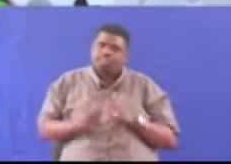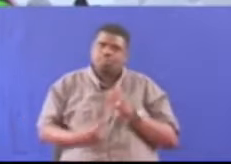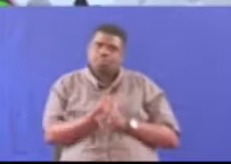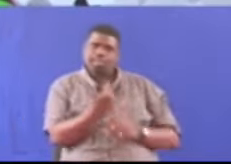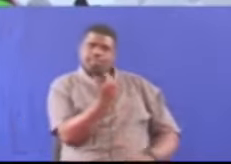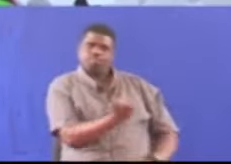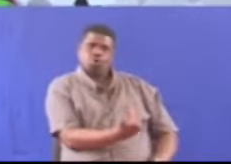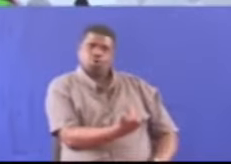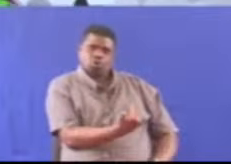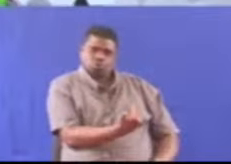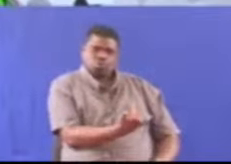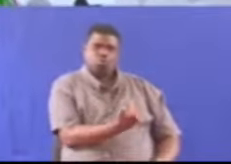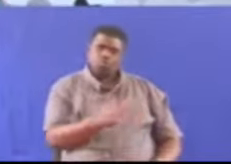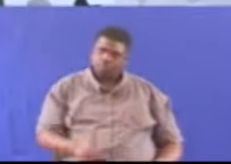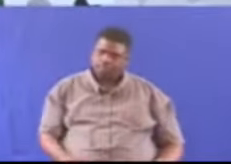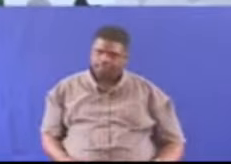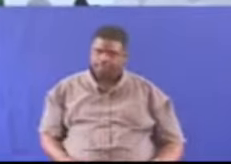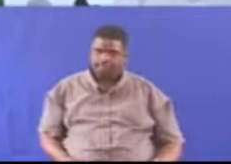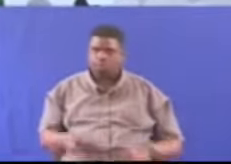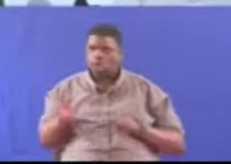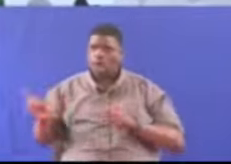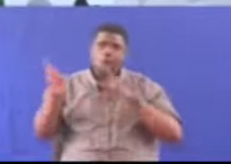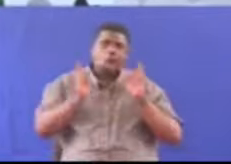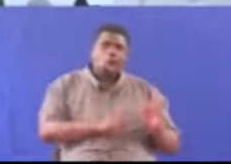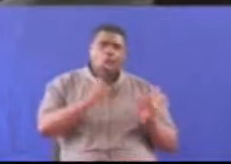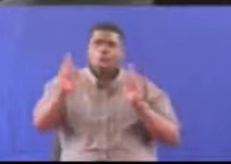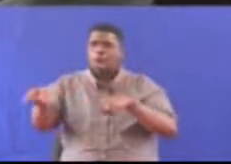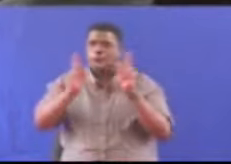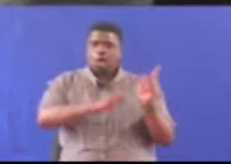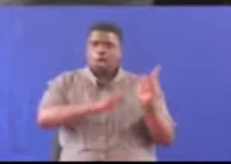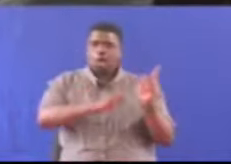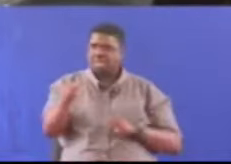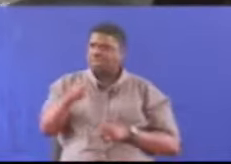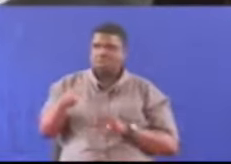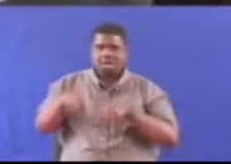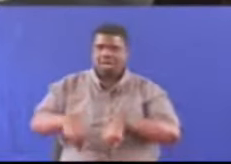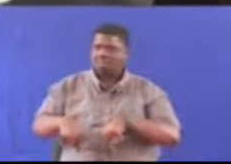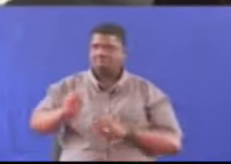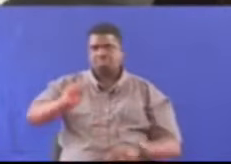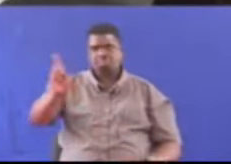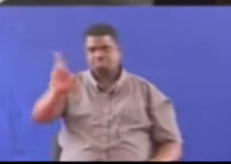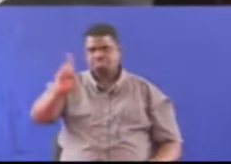mdogo. Ungekuwa chokora chokora, leo tusingekuwa na wewe hapa.